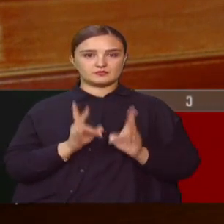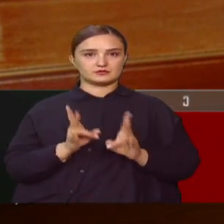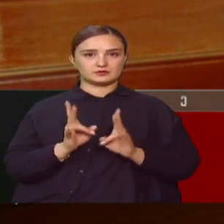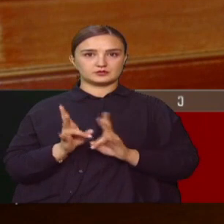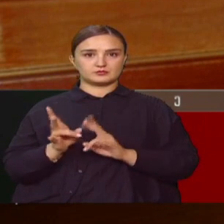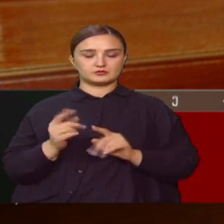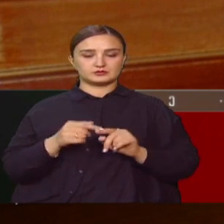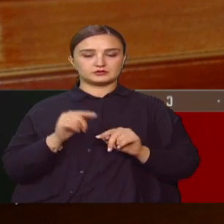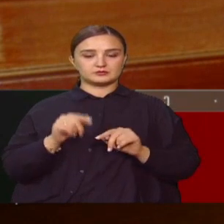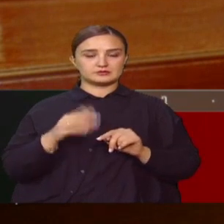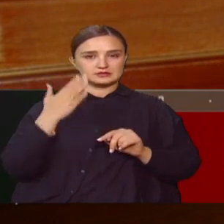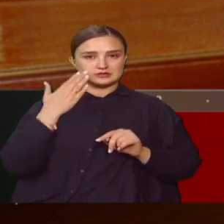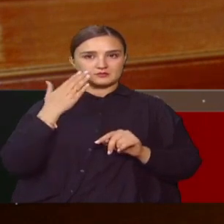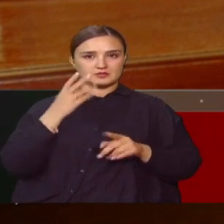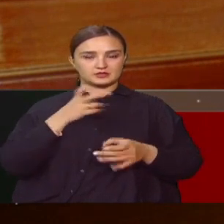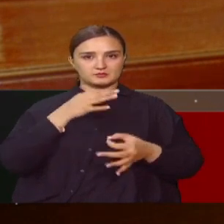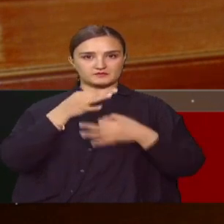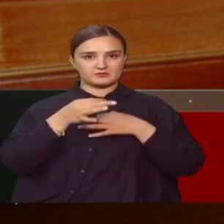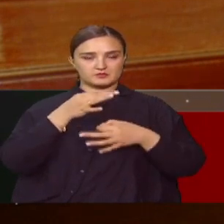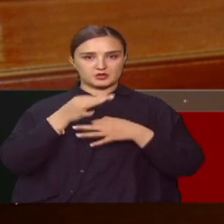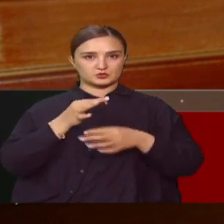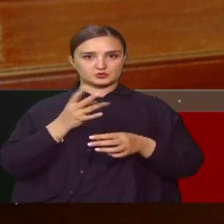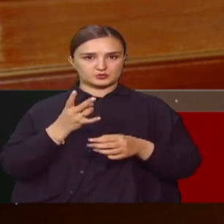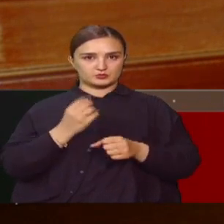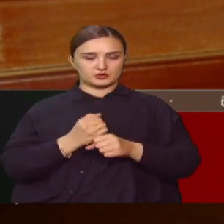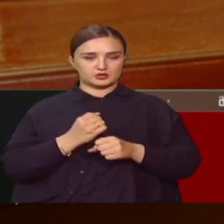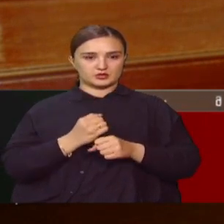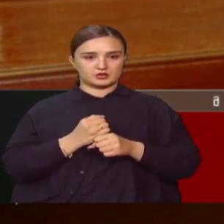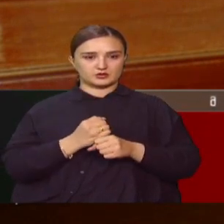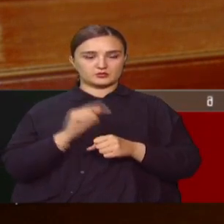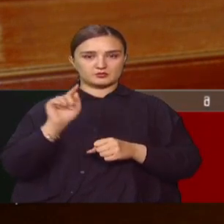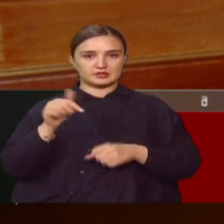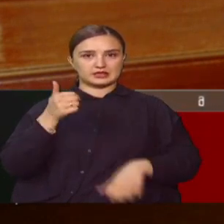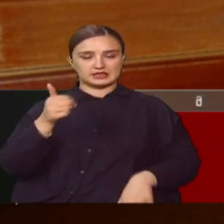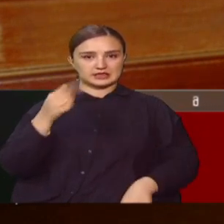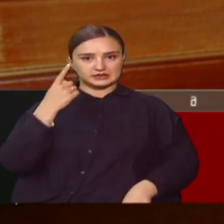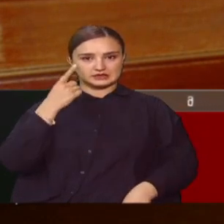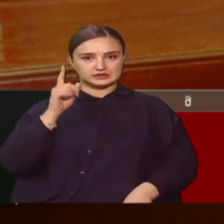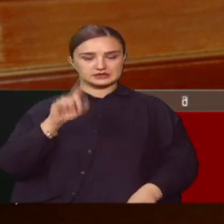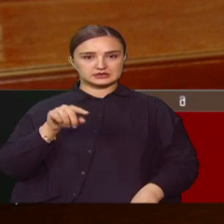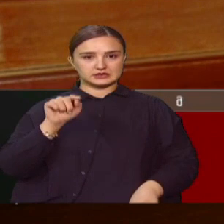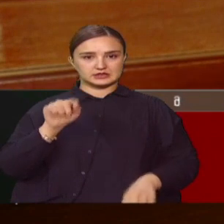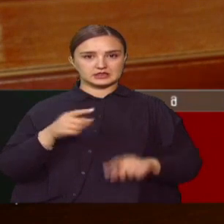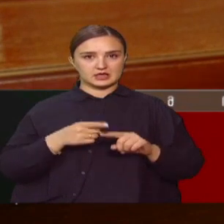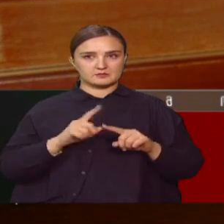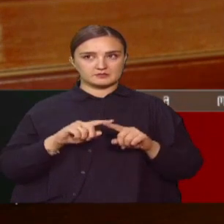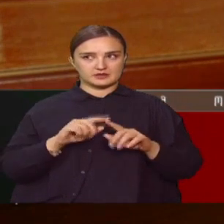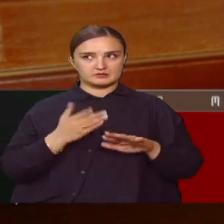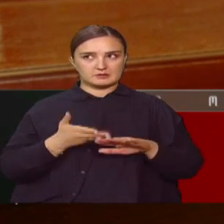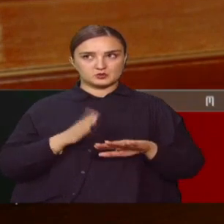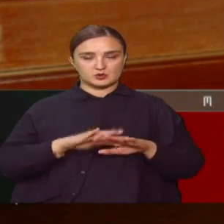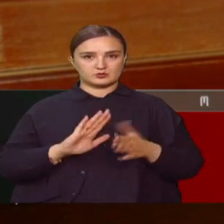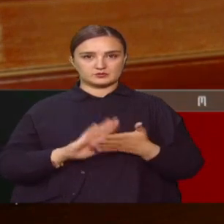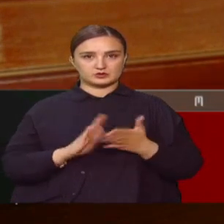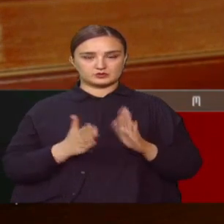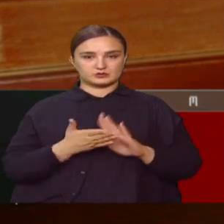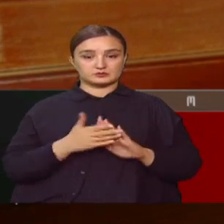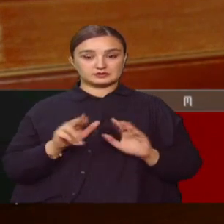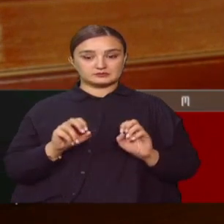და ამაზე სამართლებრივი რეაგირებაც არ მოახდინო. Მან ხო კარგად იცის, რომ ამით ამწვავებს ვითარებას,